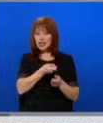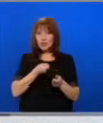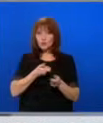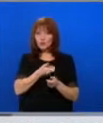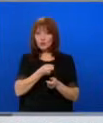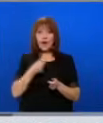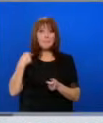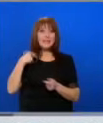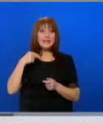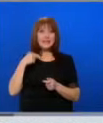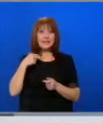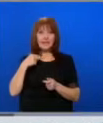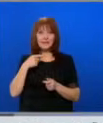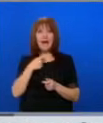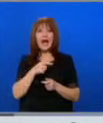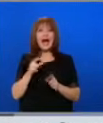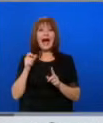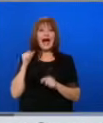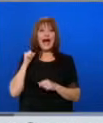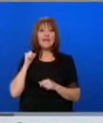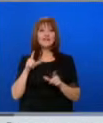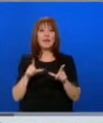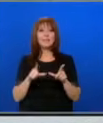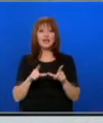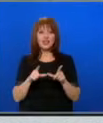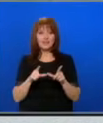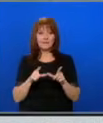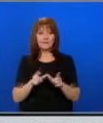е президентът на родните ни щанги Ариф Маджид.